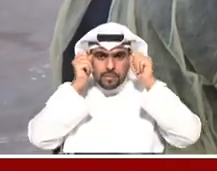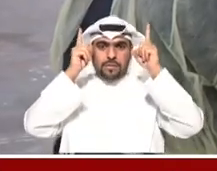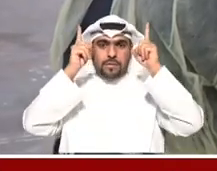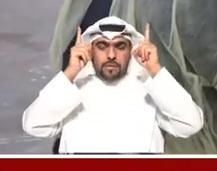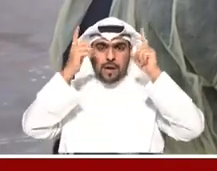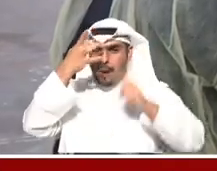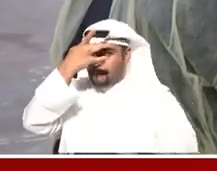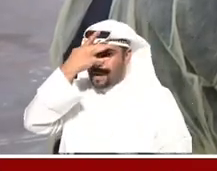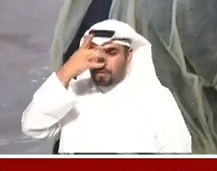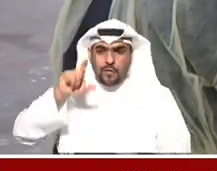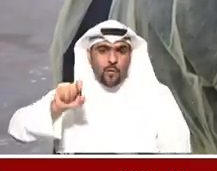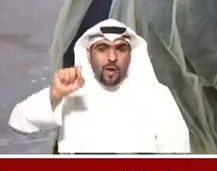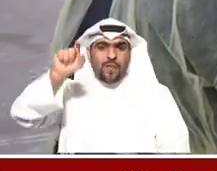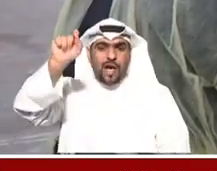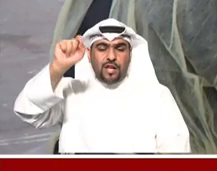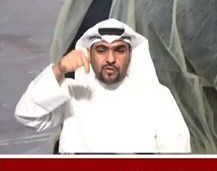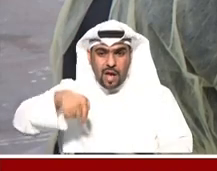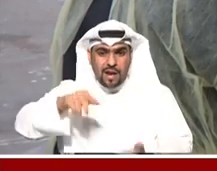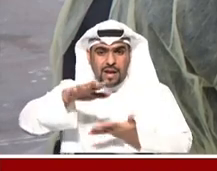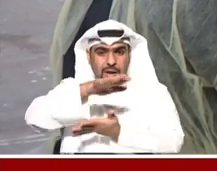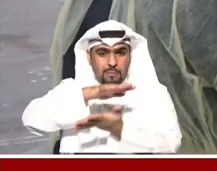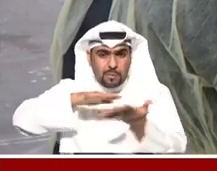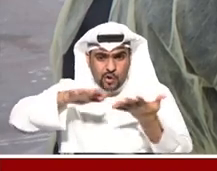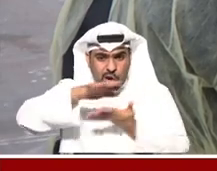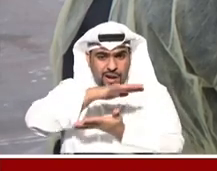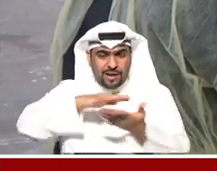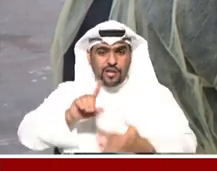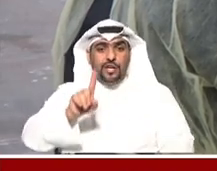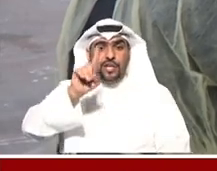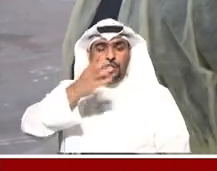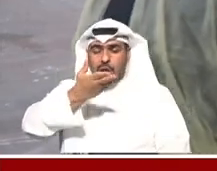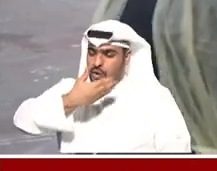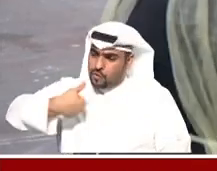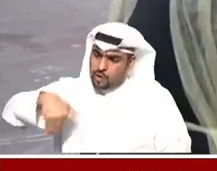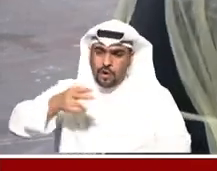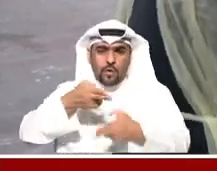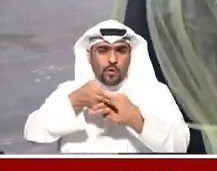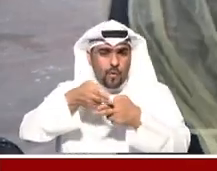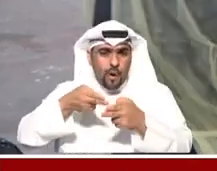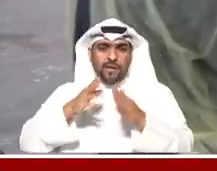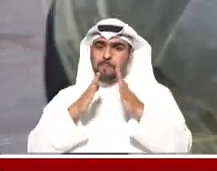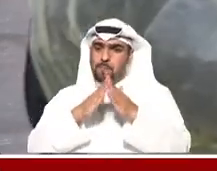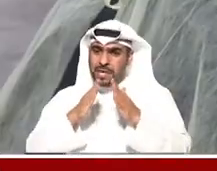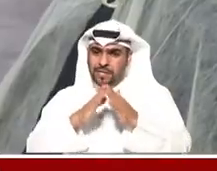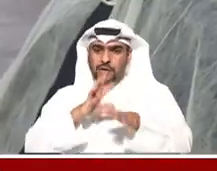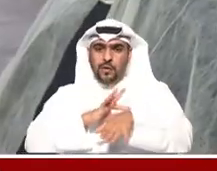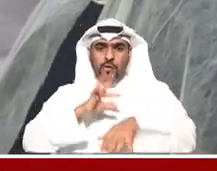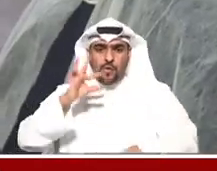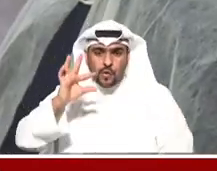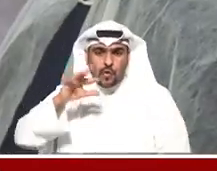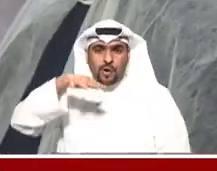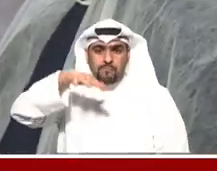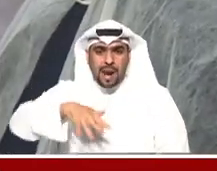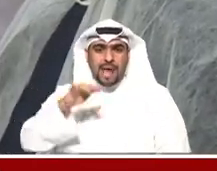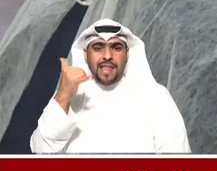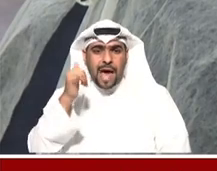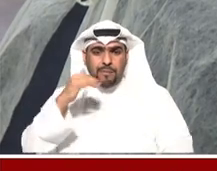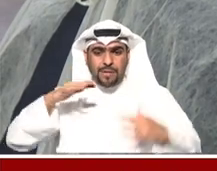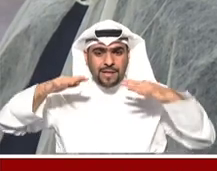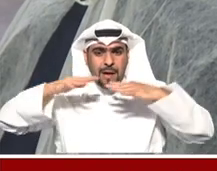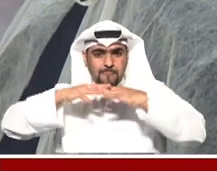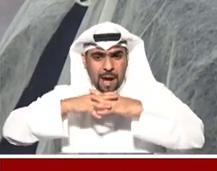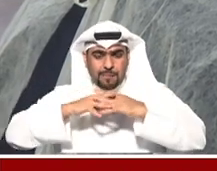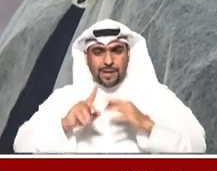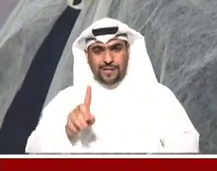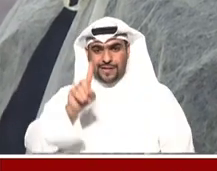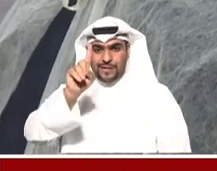طبعا، وكلنا يد واحدة وإحنا بنفتخر في هذا. كلنا بلاد عربية وبنفتخر إن إحنا بنقف جنب بعضنا.